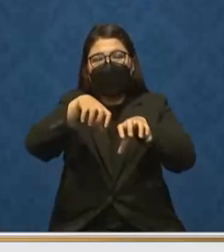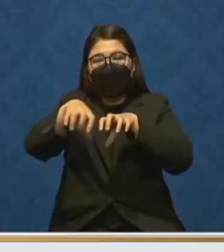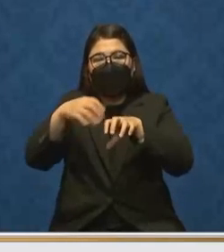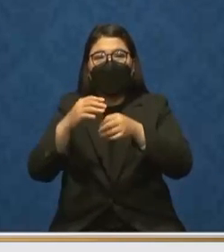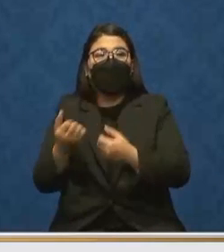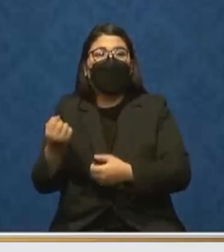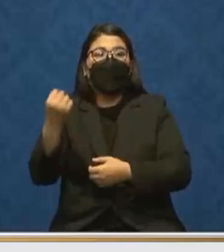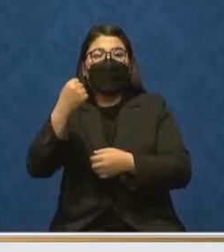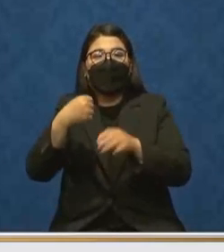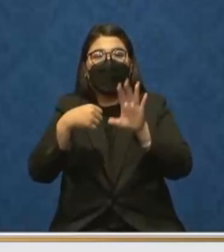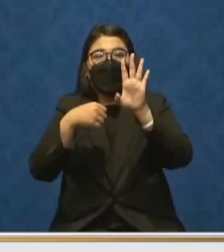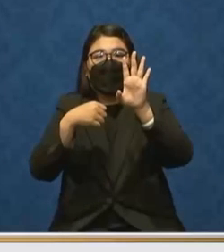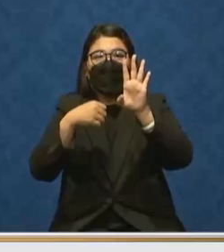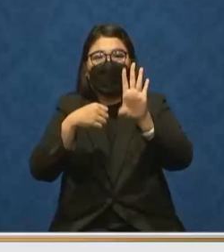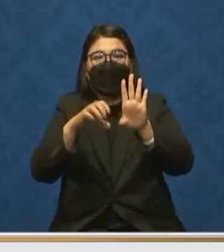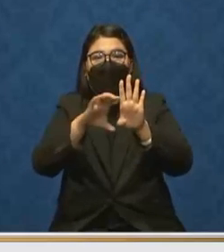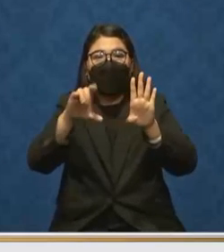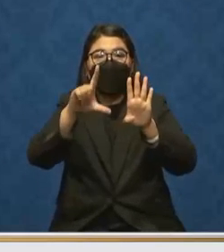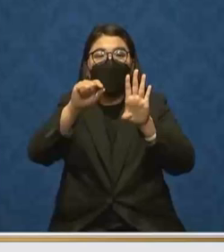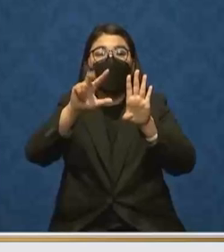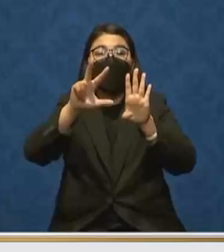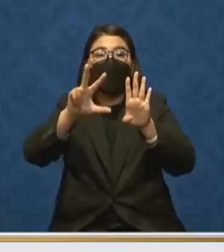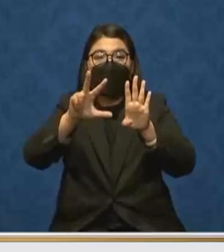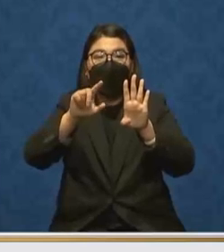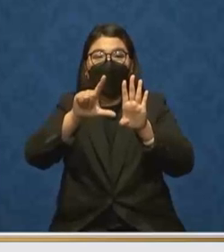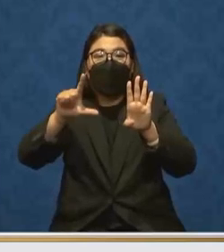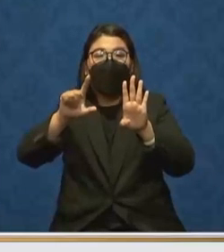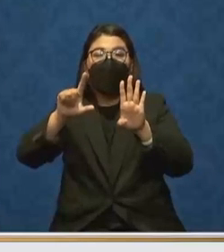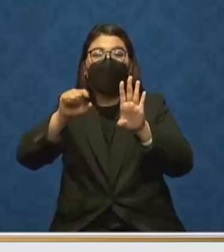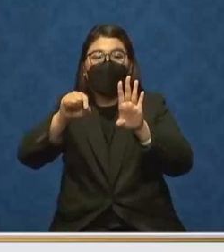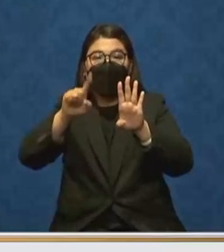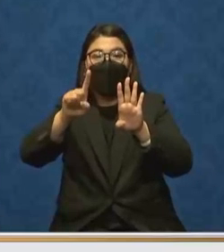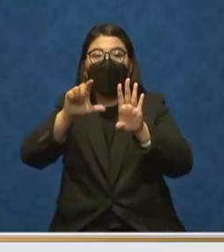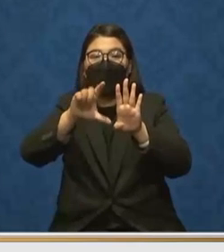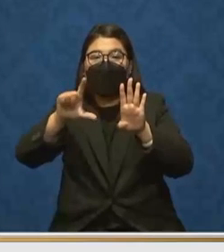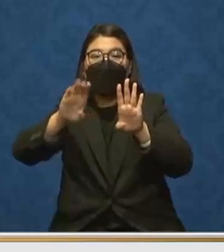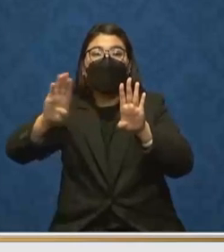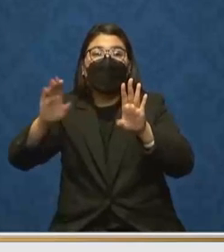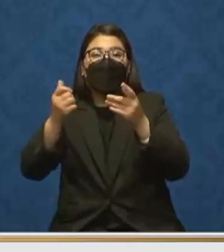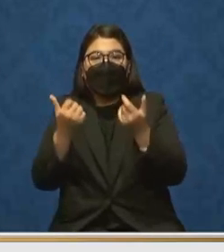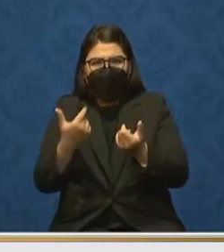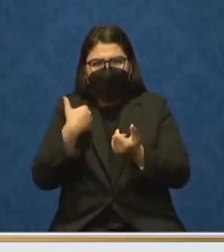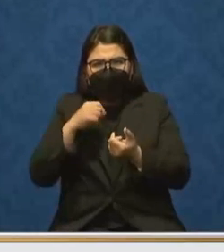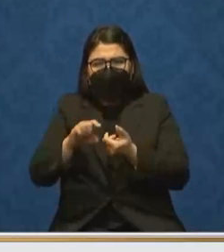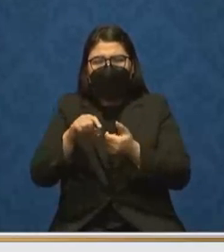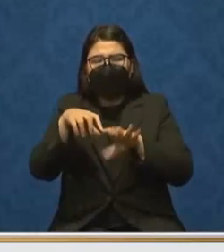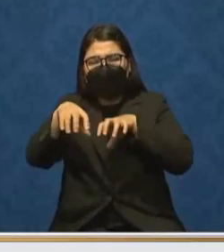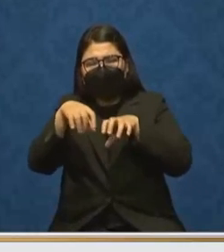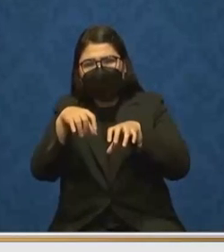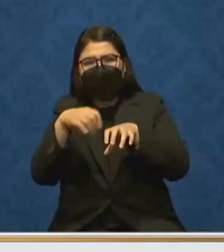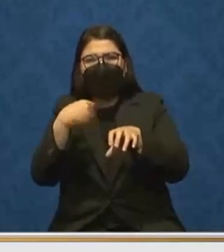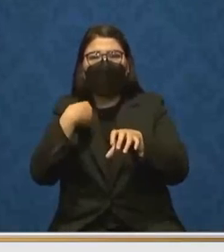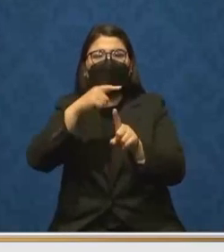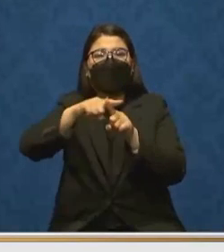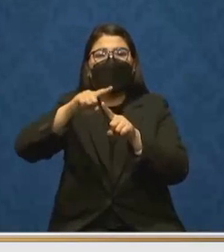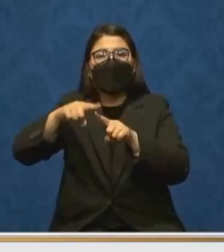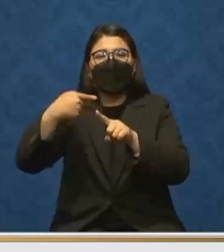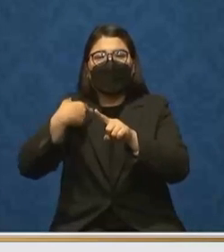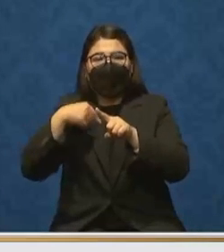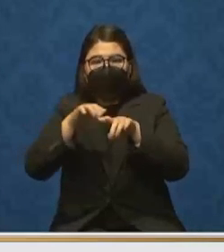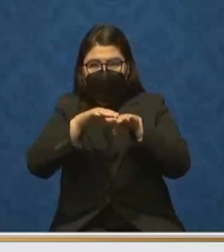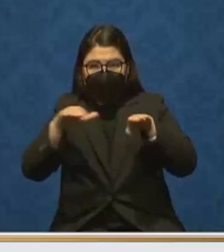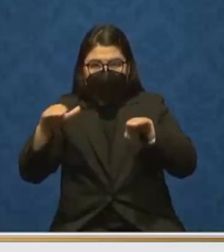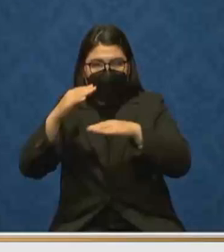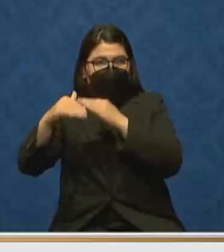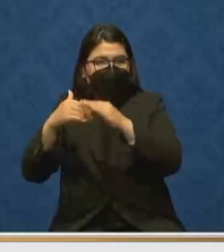มาณ 423.1 ล้านบาทเพื่อให้กลไกการบริหารจัดการความมั่นคงมีประสิทธิภาพสูงขึ้นโดยการพัฒนากล